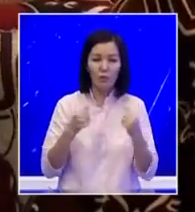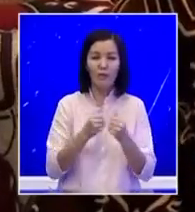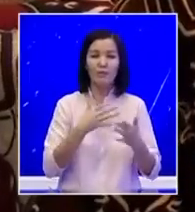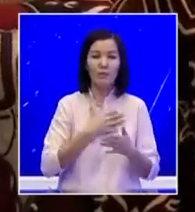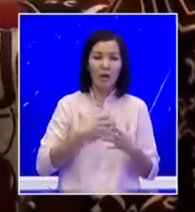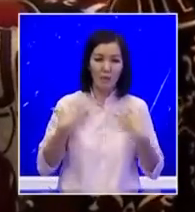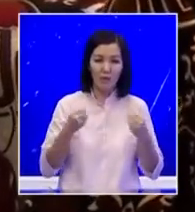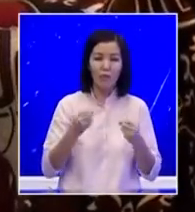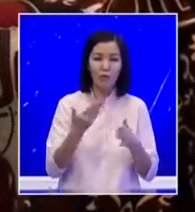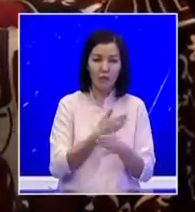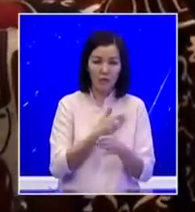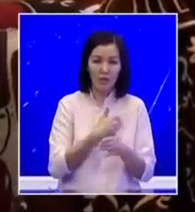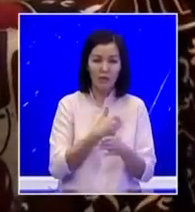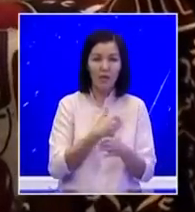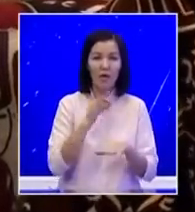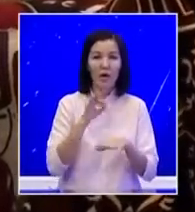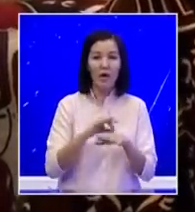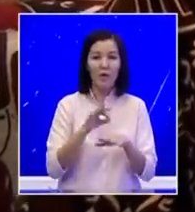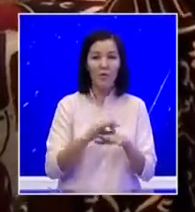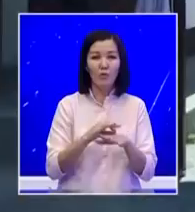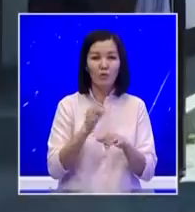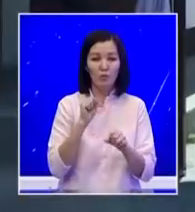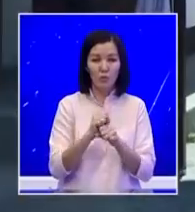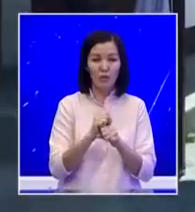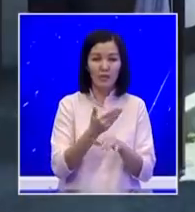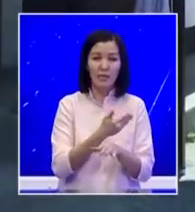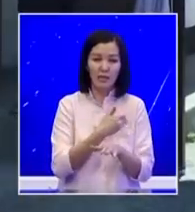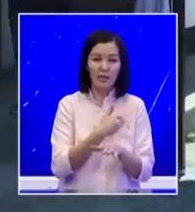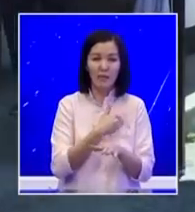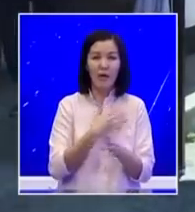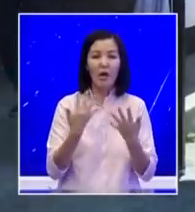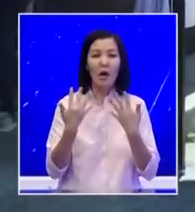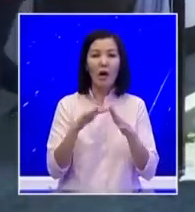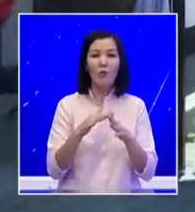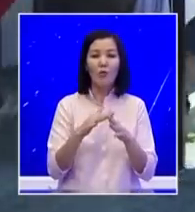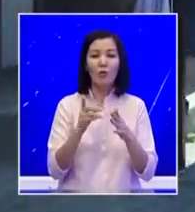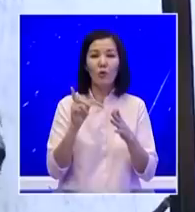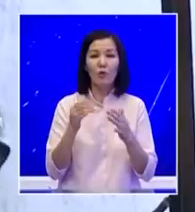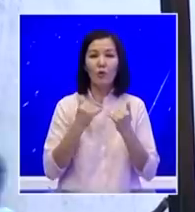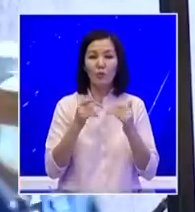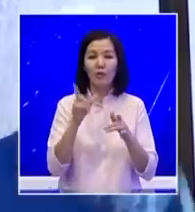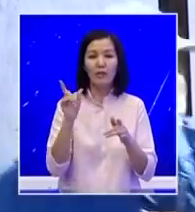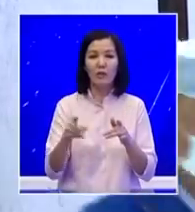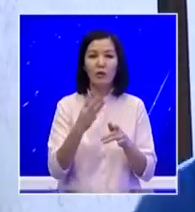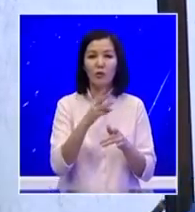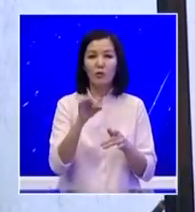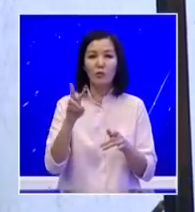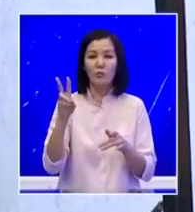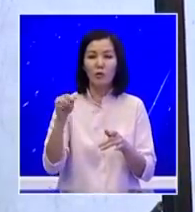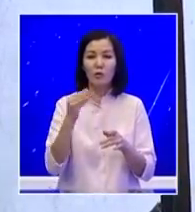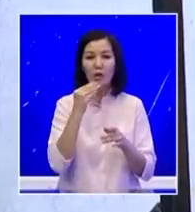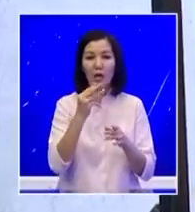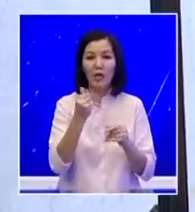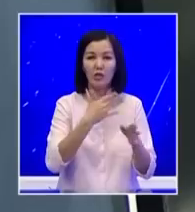болсын екен енді. Осын дет қашан қайтар екен деп. Ауыл құрметтісі ауылдастарына жәрдемдесуге 3 миллион теңгеден аса